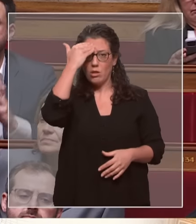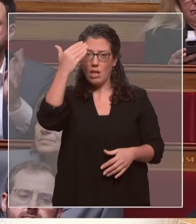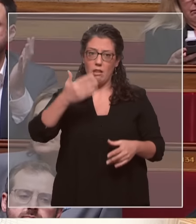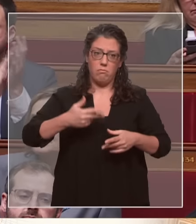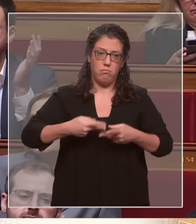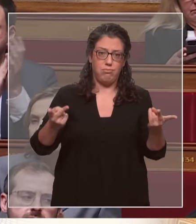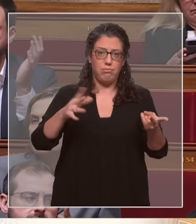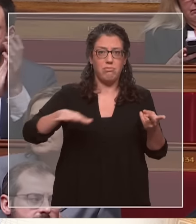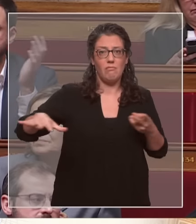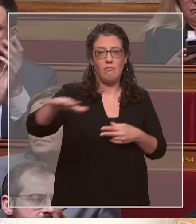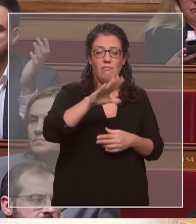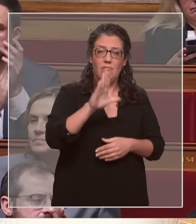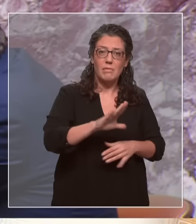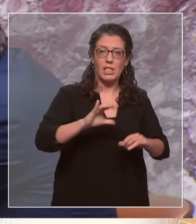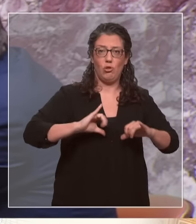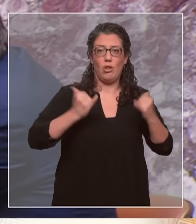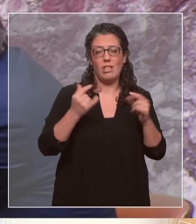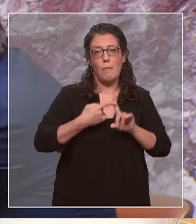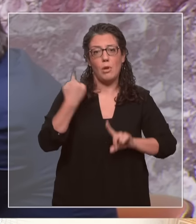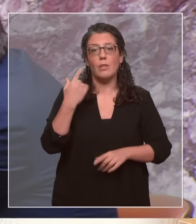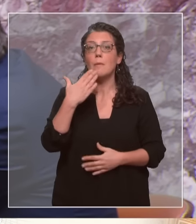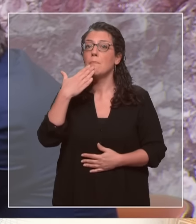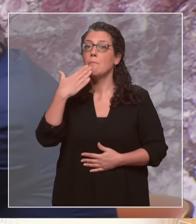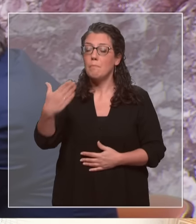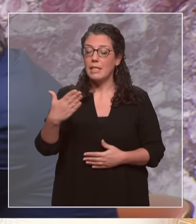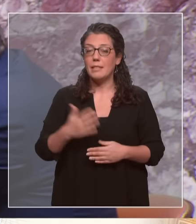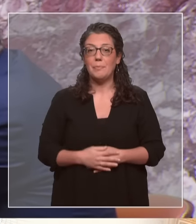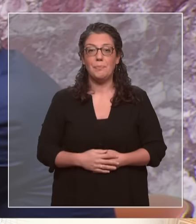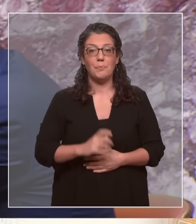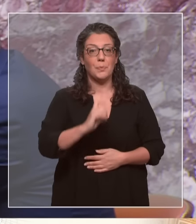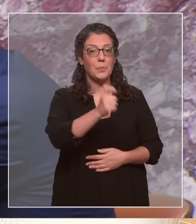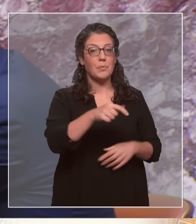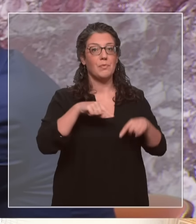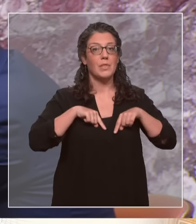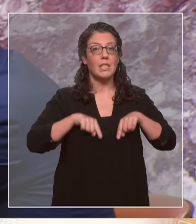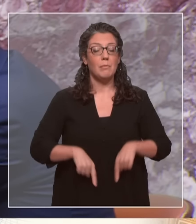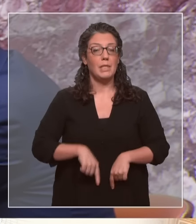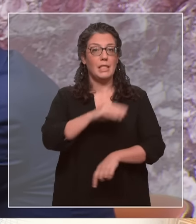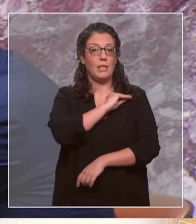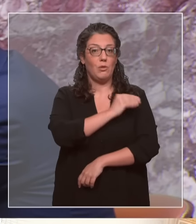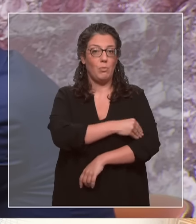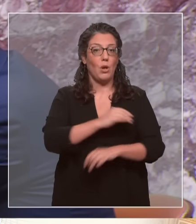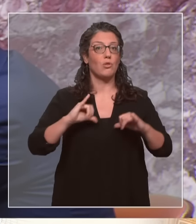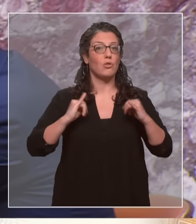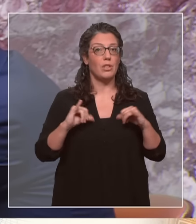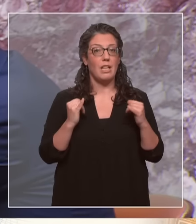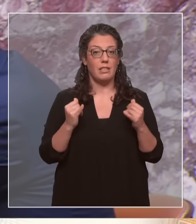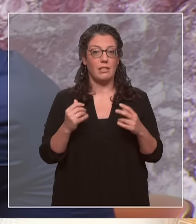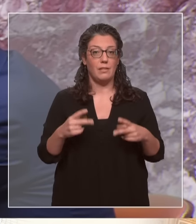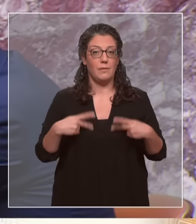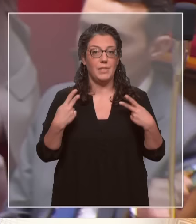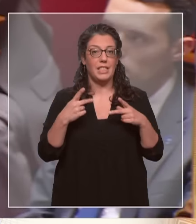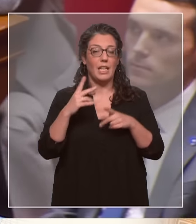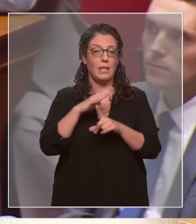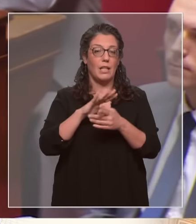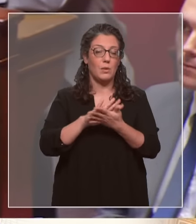Merci. Merci, mon cher collègue. La parole est à Monsieur Gilles Averrouche, ministre des Sports, de la Jeunesse et de la Vie